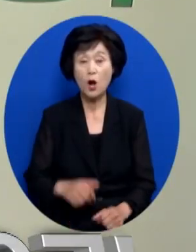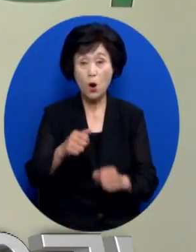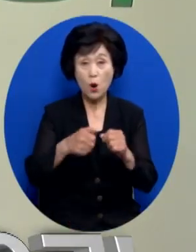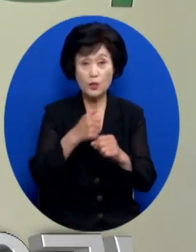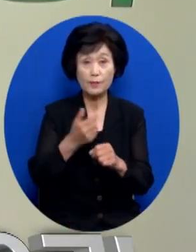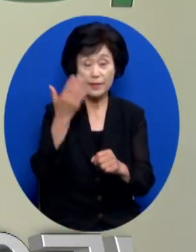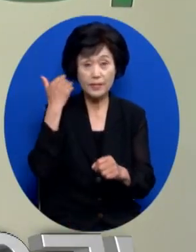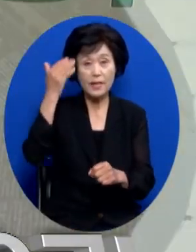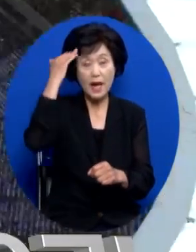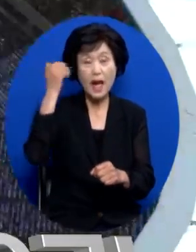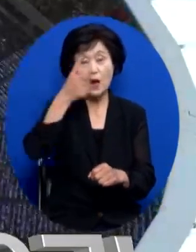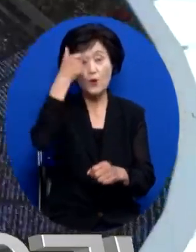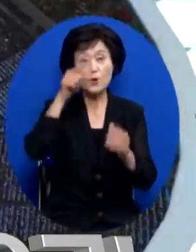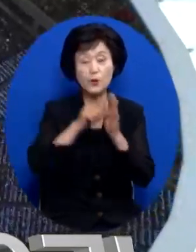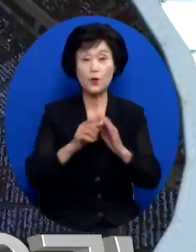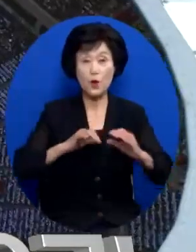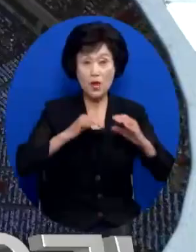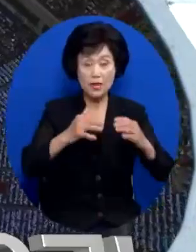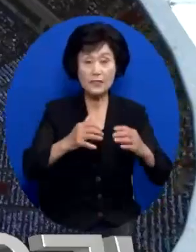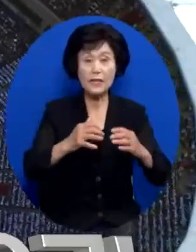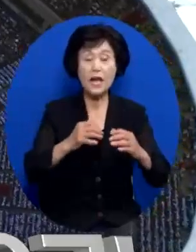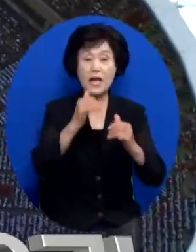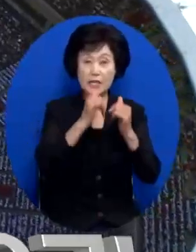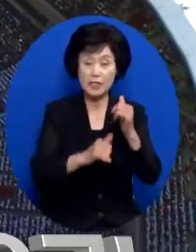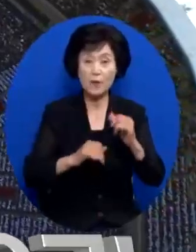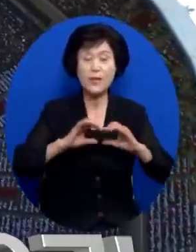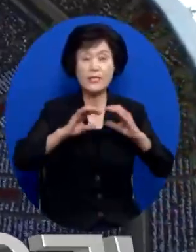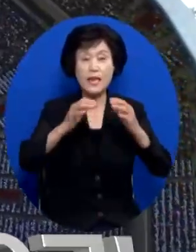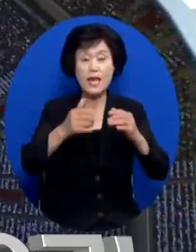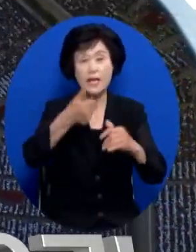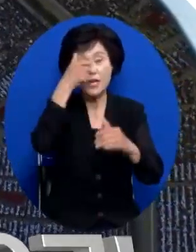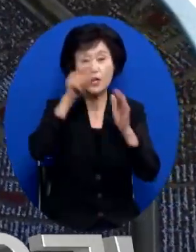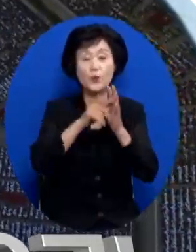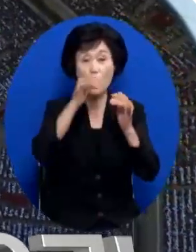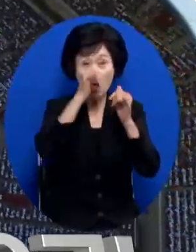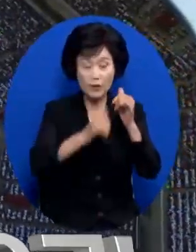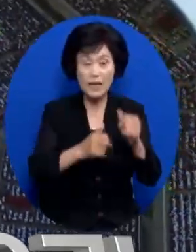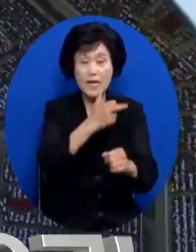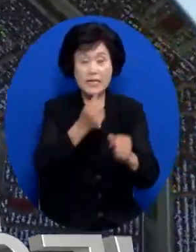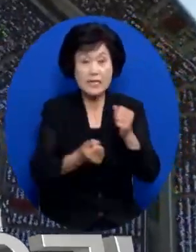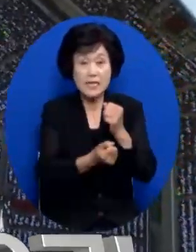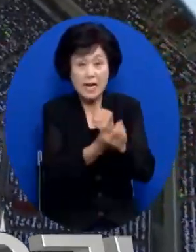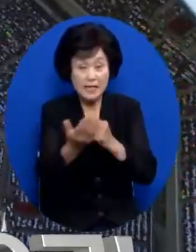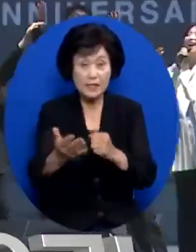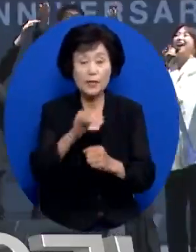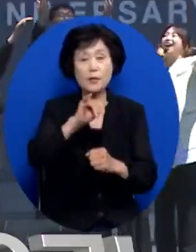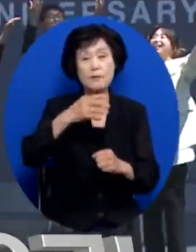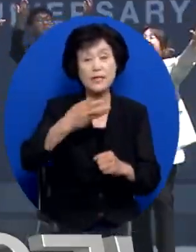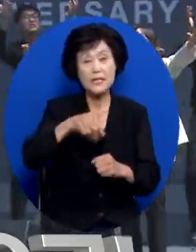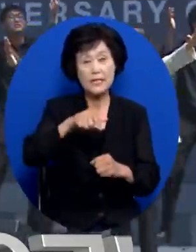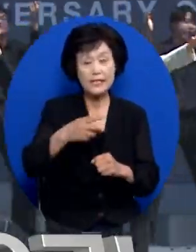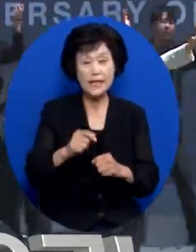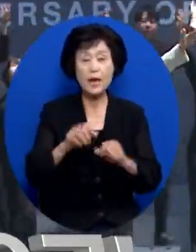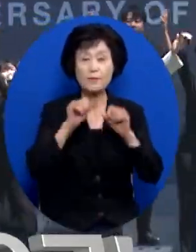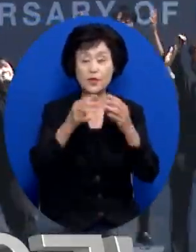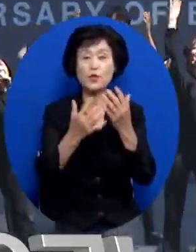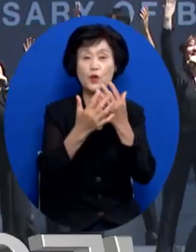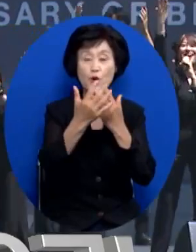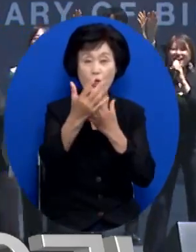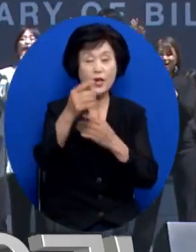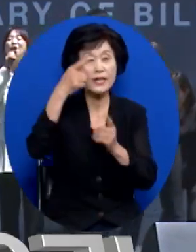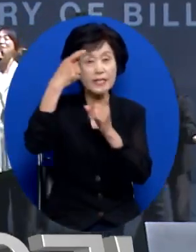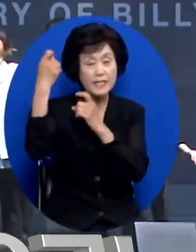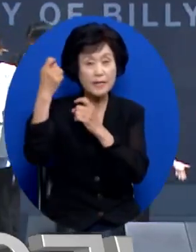2000년 전 한국 기독교 역사와 세계 기독교 역사에 큰 족적을 남긴 빌리 그레함 한국 전도대회를 기념하는 대회가